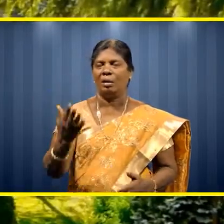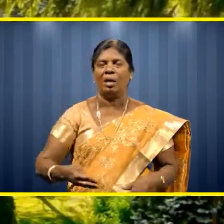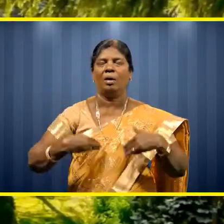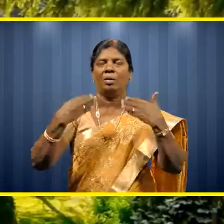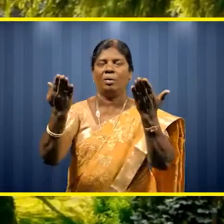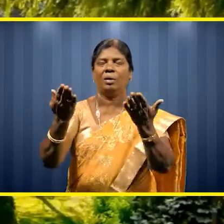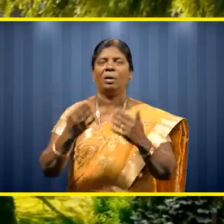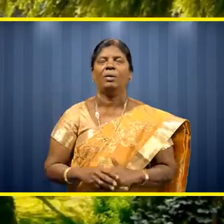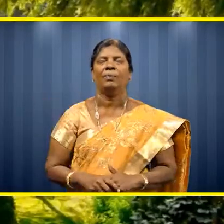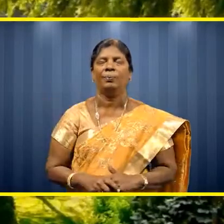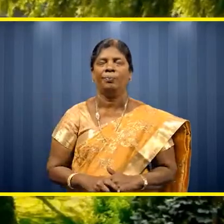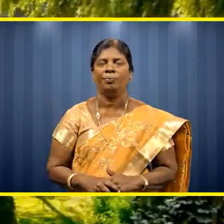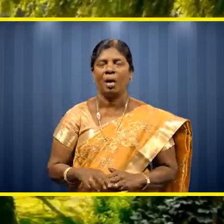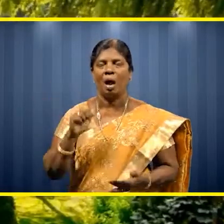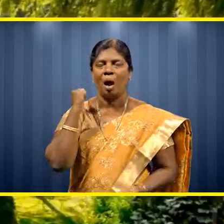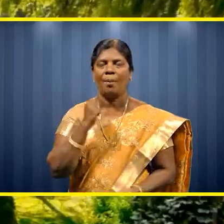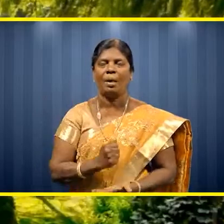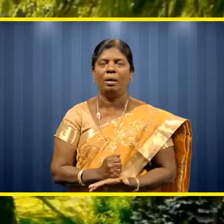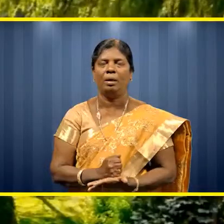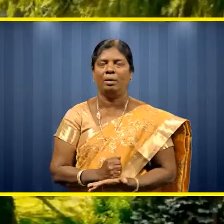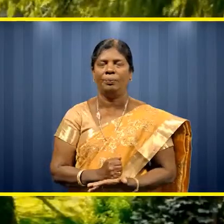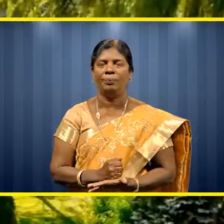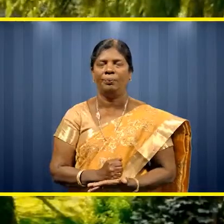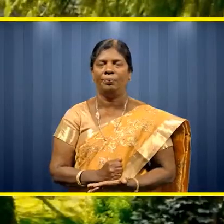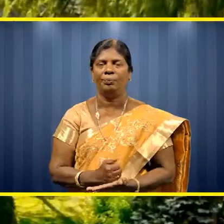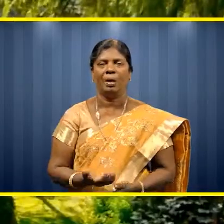என்னை உம்முடைய கரத்திலே ஒப்புக் கொடுக்கிறேன்.